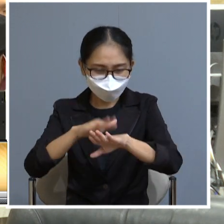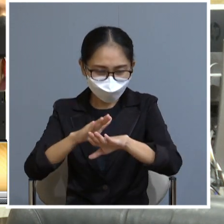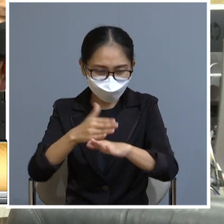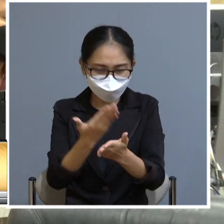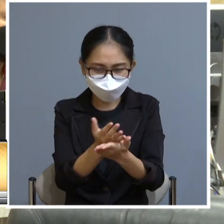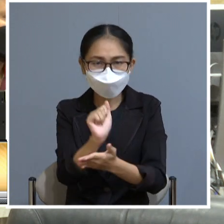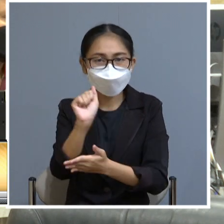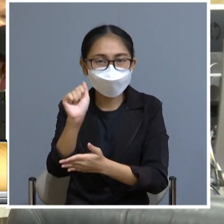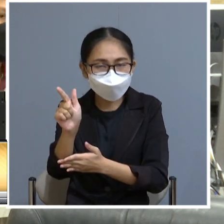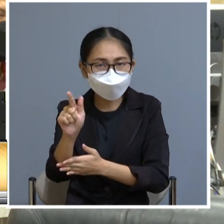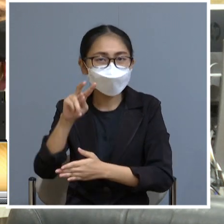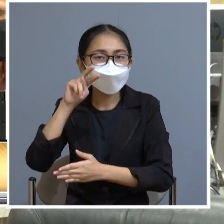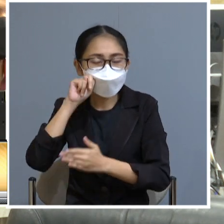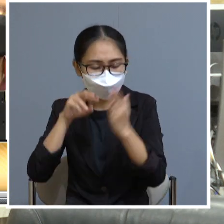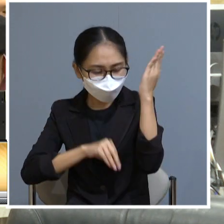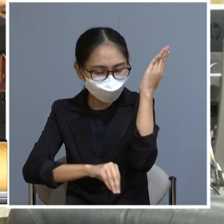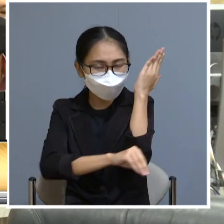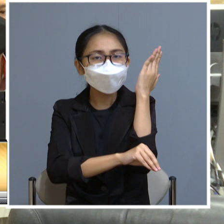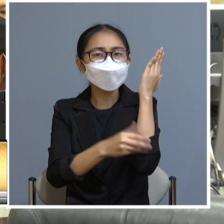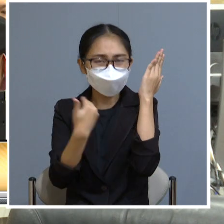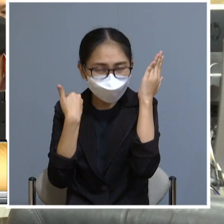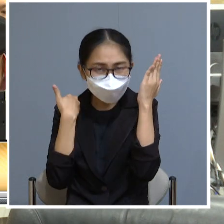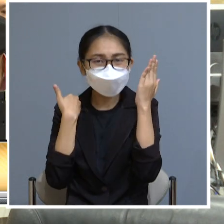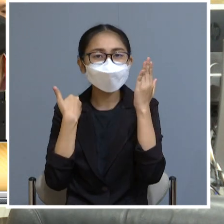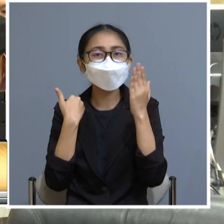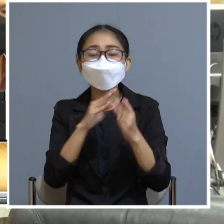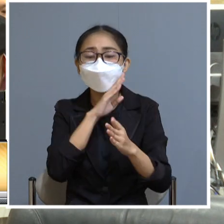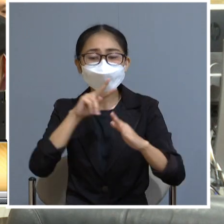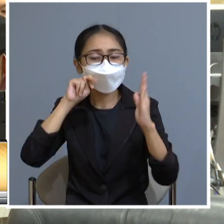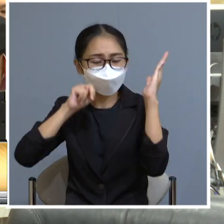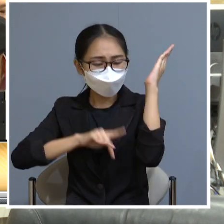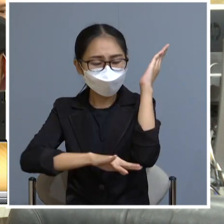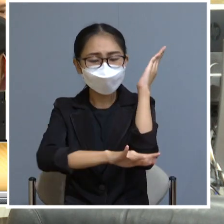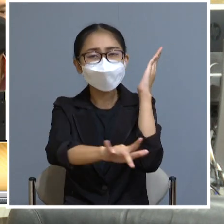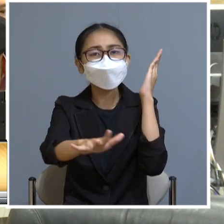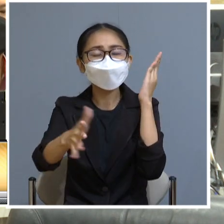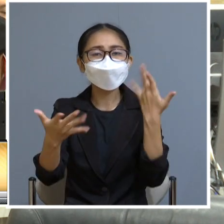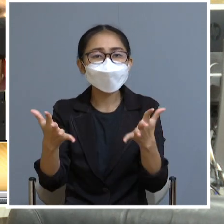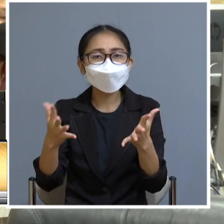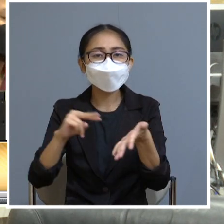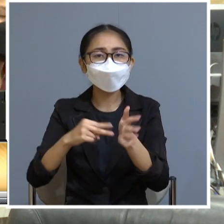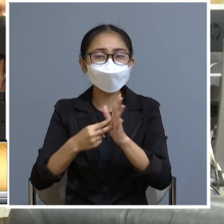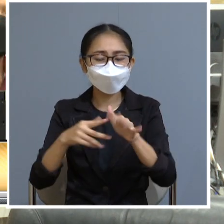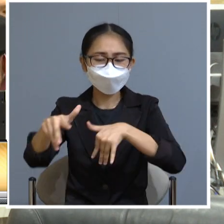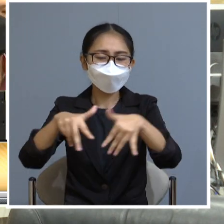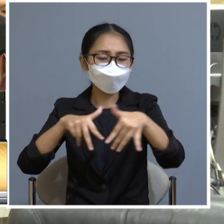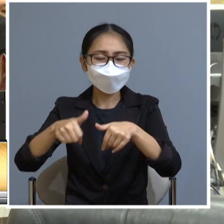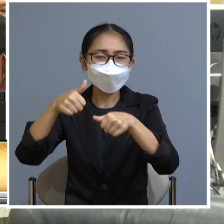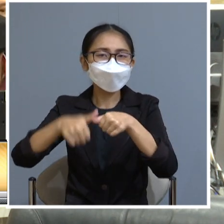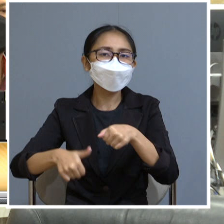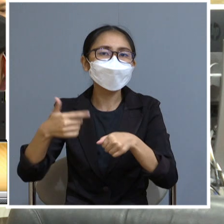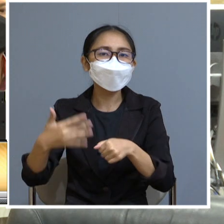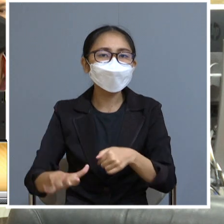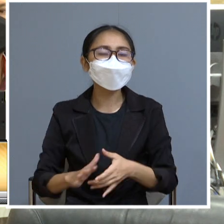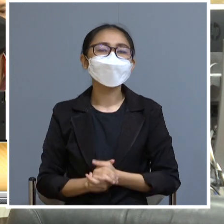ถ้าไม่มน้ำนะครั ไปทำสวนได้พี่น้เกษตรกรอำเฟอบ้านห้อง อยู่ไมได้จๆครั ทานประทานครั